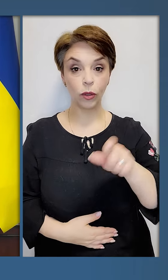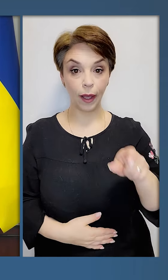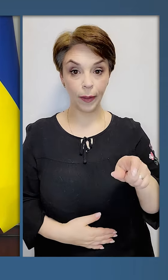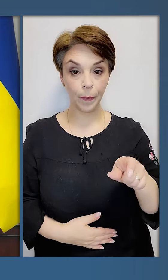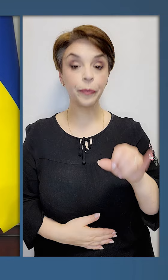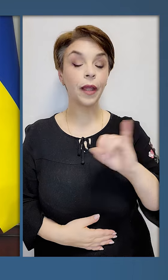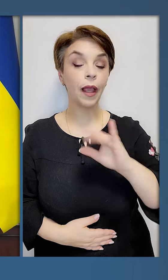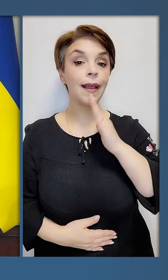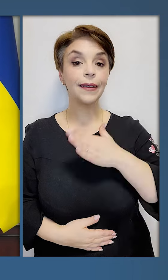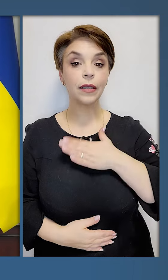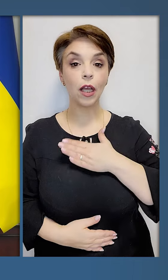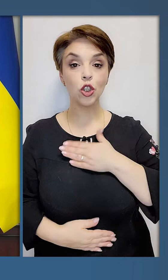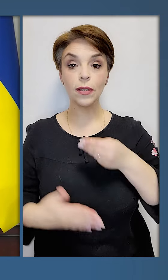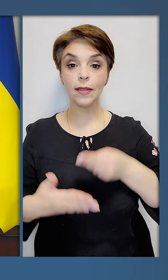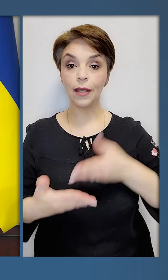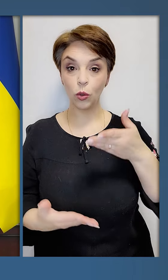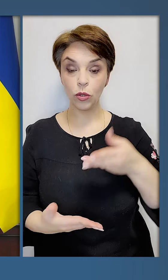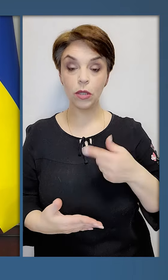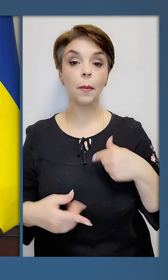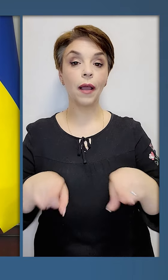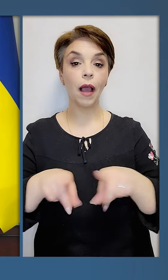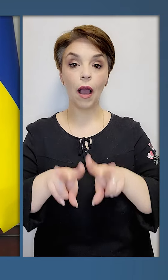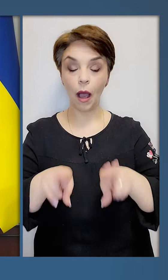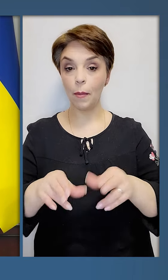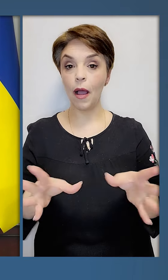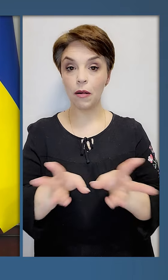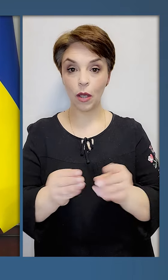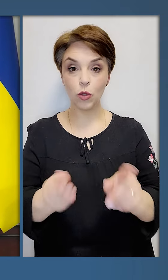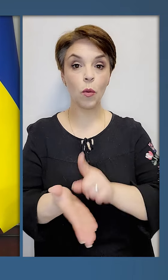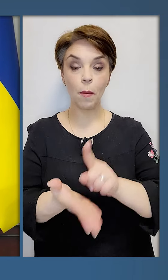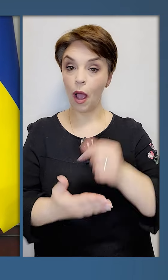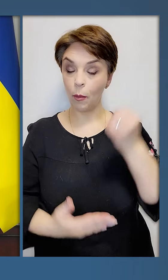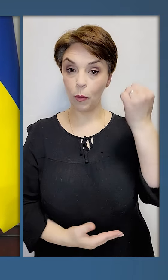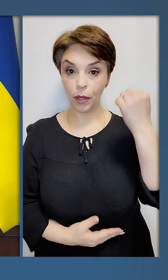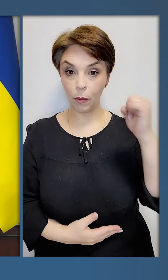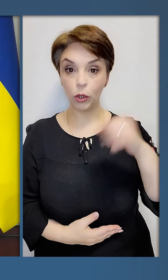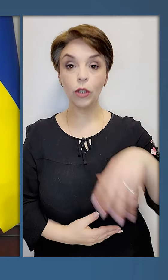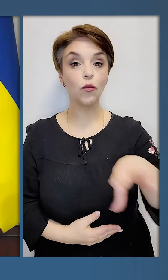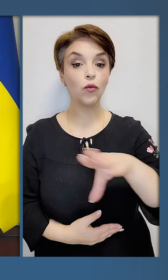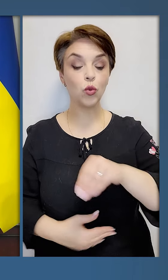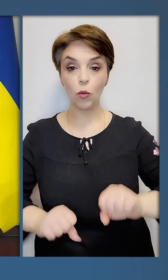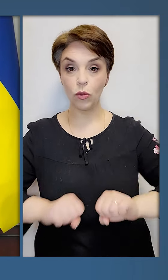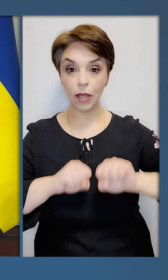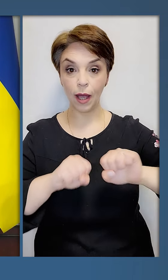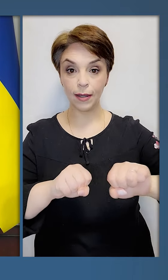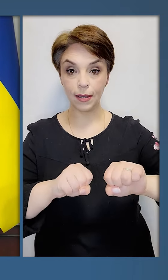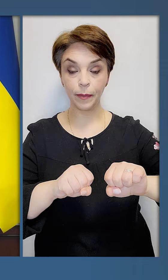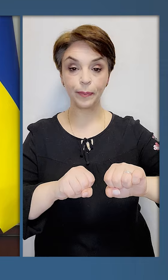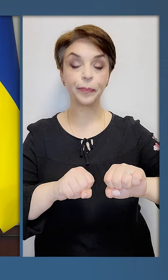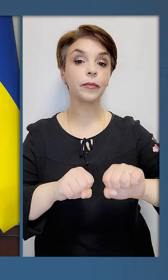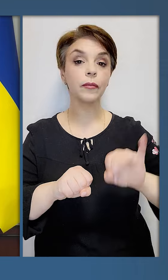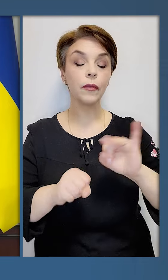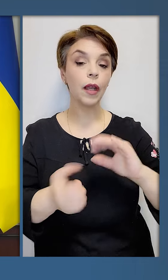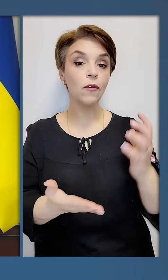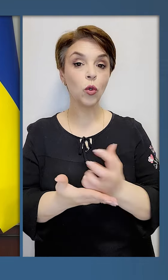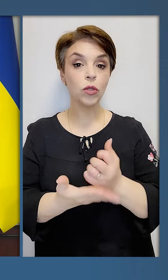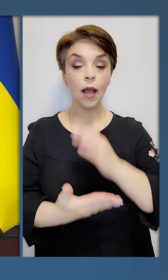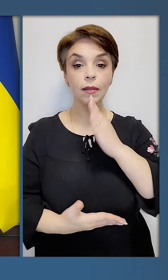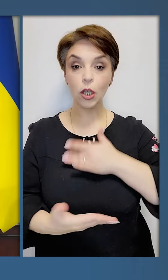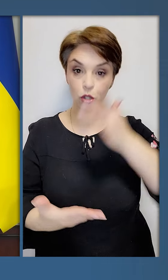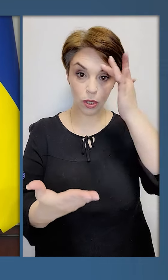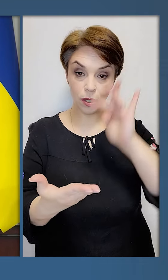людей і наші цінності, і ми так само разом маємо перемогти у цьому захисті і у